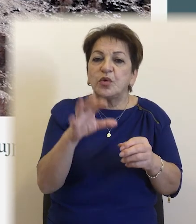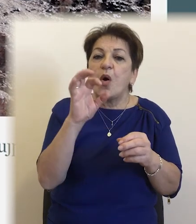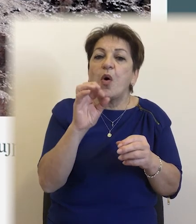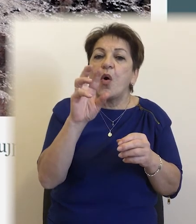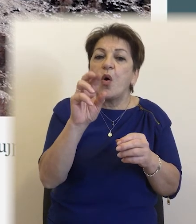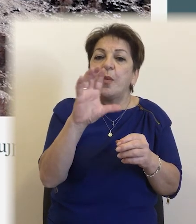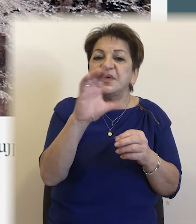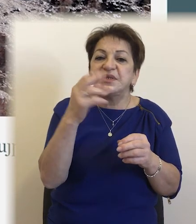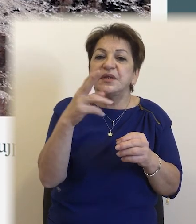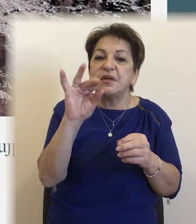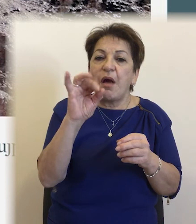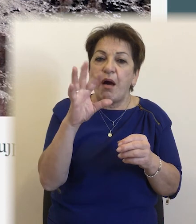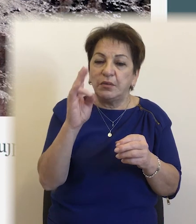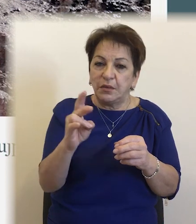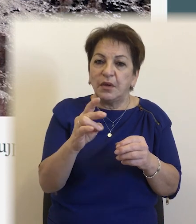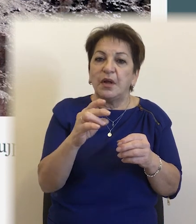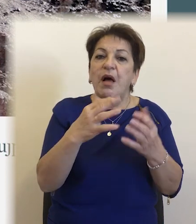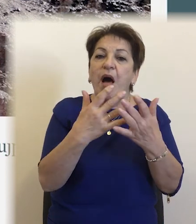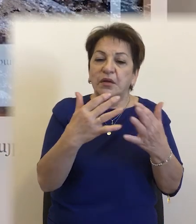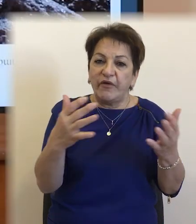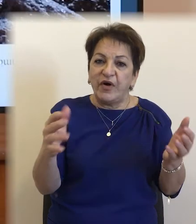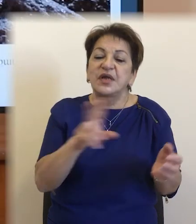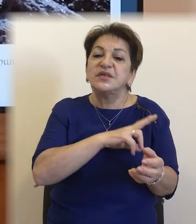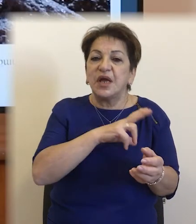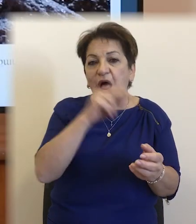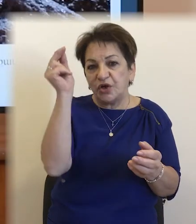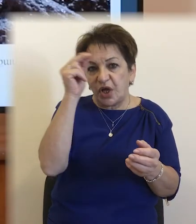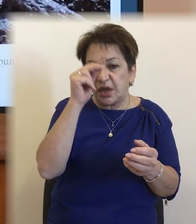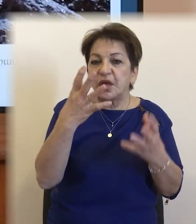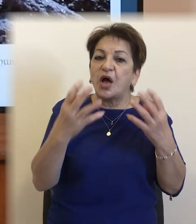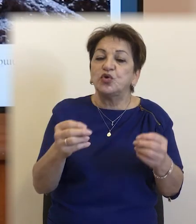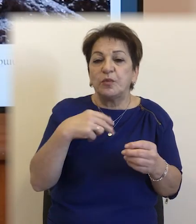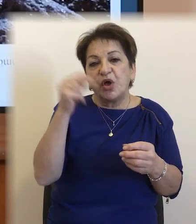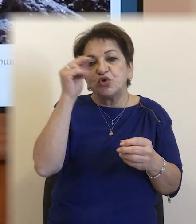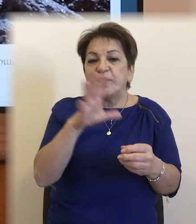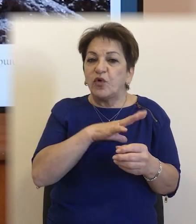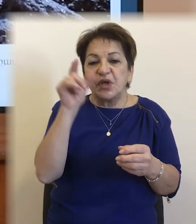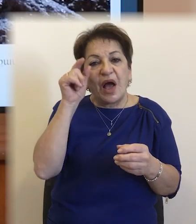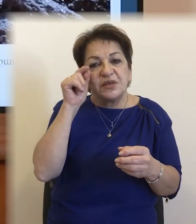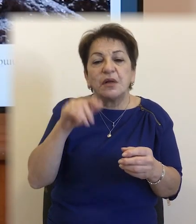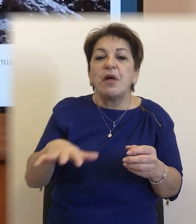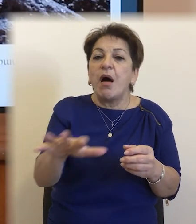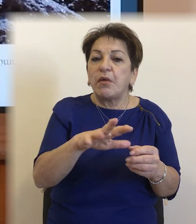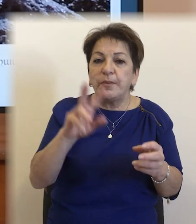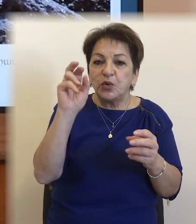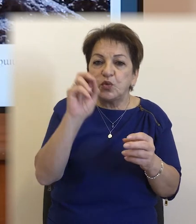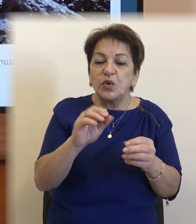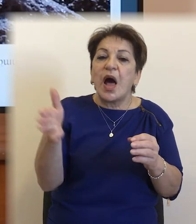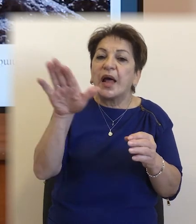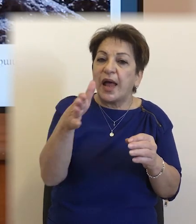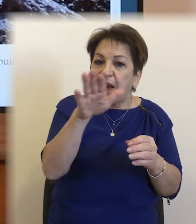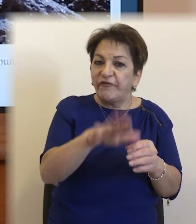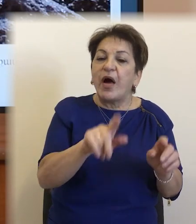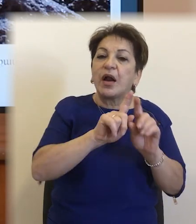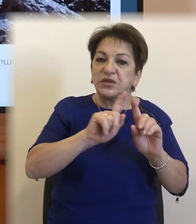եք ոպսիտյանի հանքավայրերը։ Սիրելի աշակերտներ, այսօր մենք սովորեցինք Հայաստանի Հանրապետության